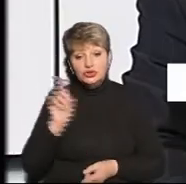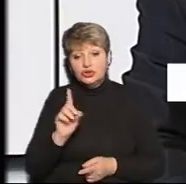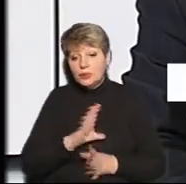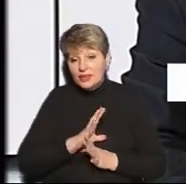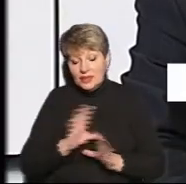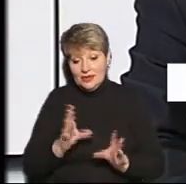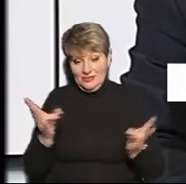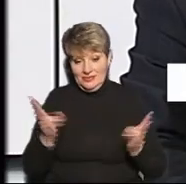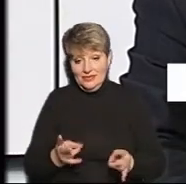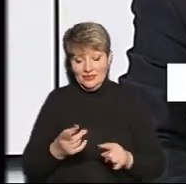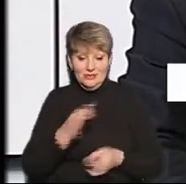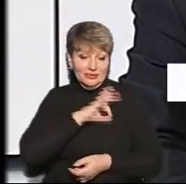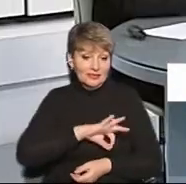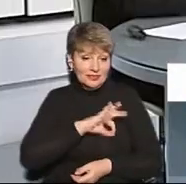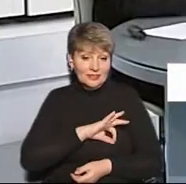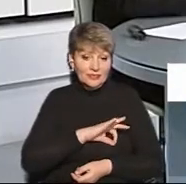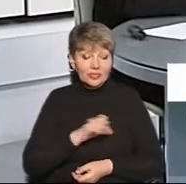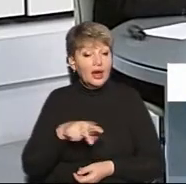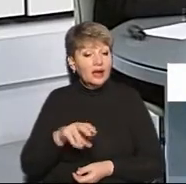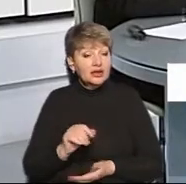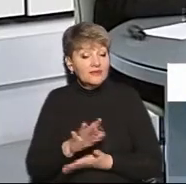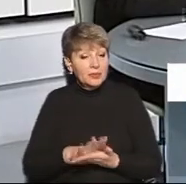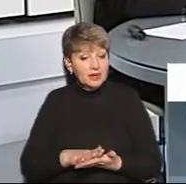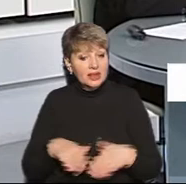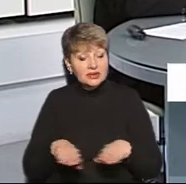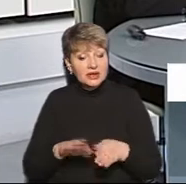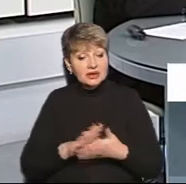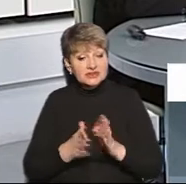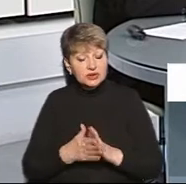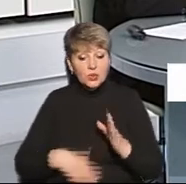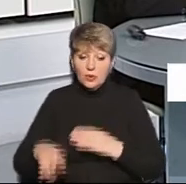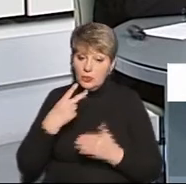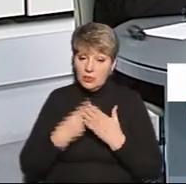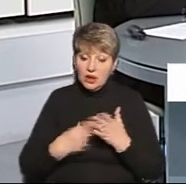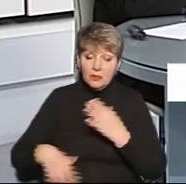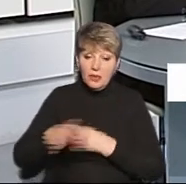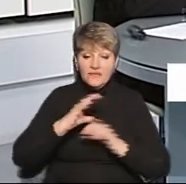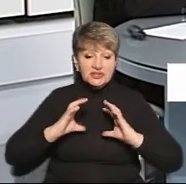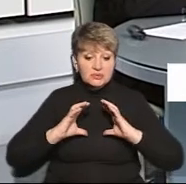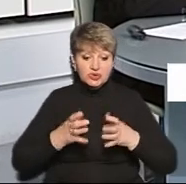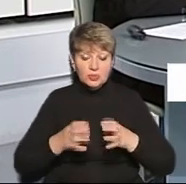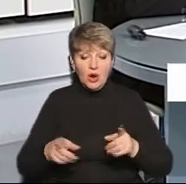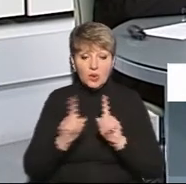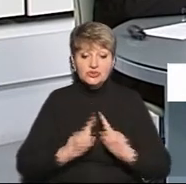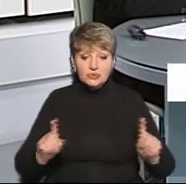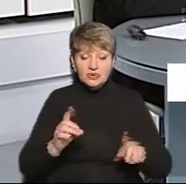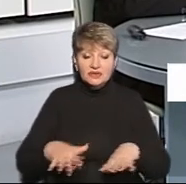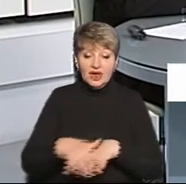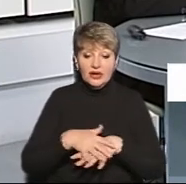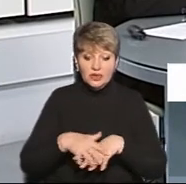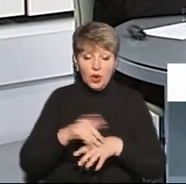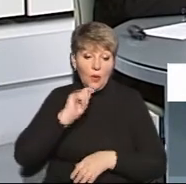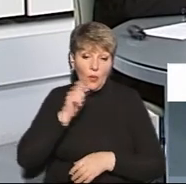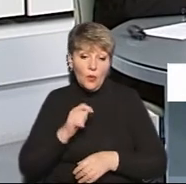було потреби, все залишилося як є. Але вибачте, така ситуація ми бачимо по всьому світу, особливо на території України